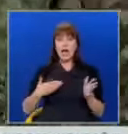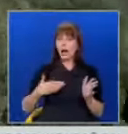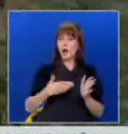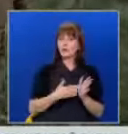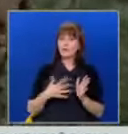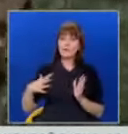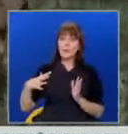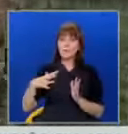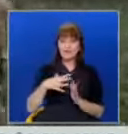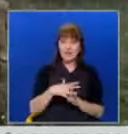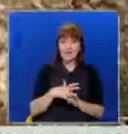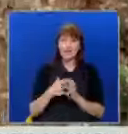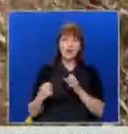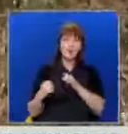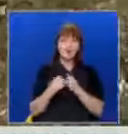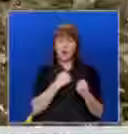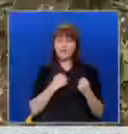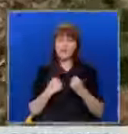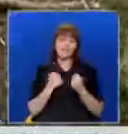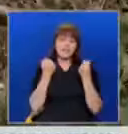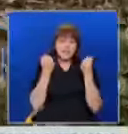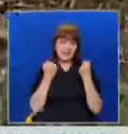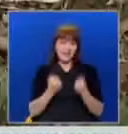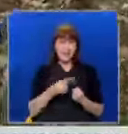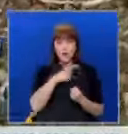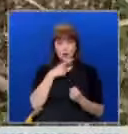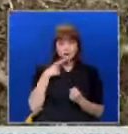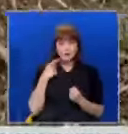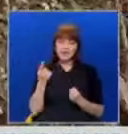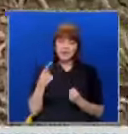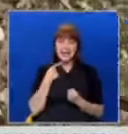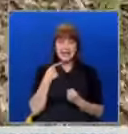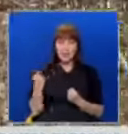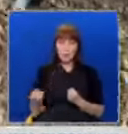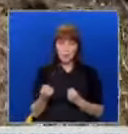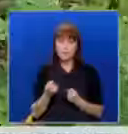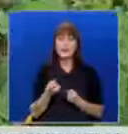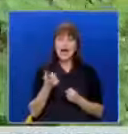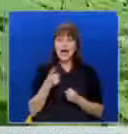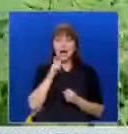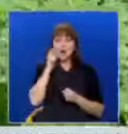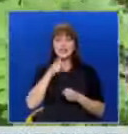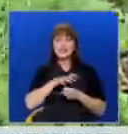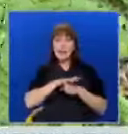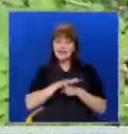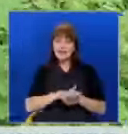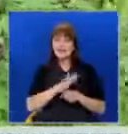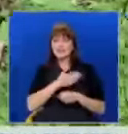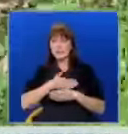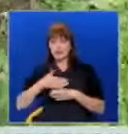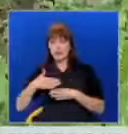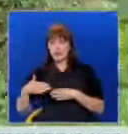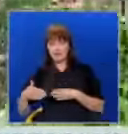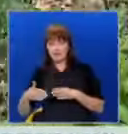контраофанзивата. Боевете са тежки, руснаците понасят сериозни загуби, а украинският натиск продължава, заявиха от генералния щаб в